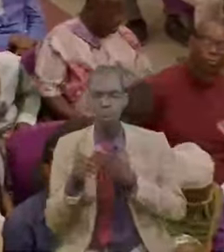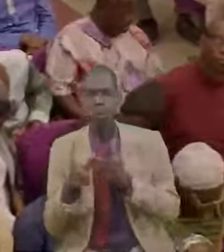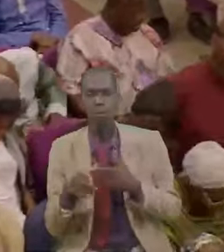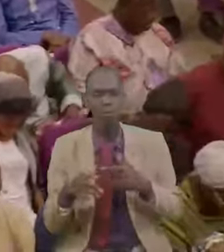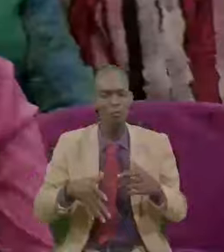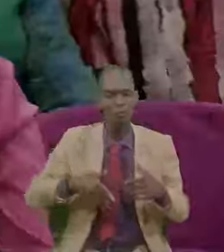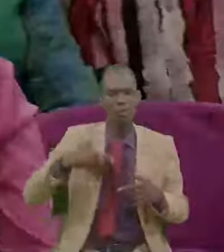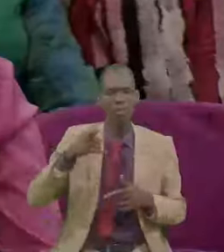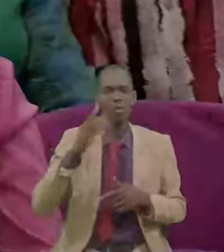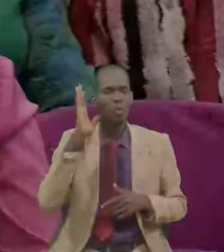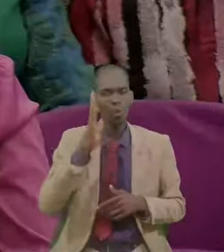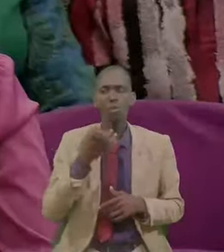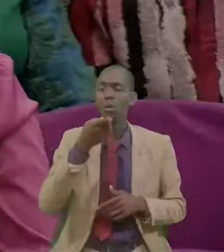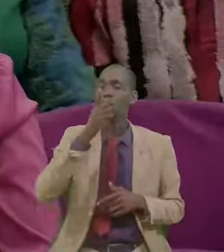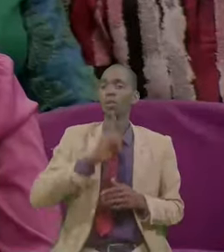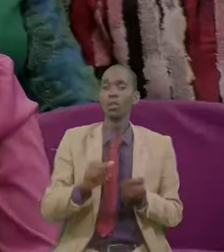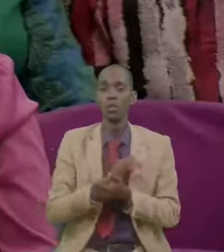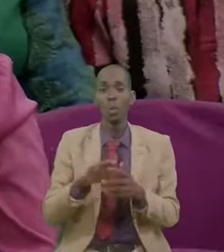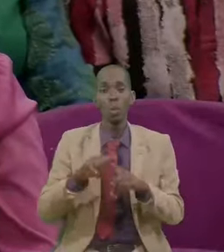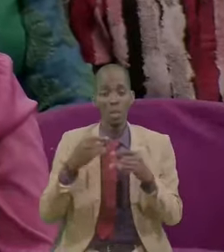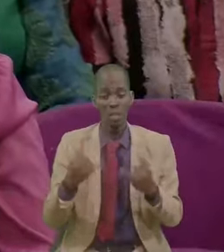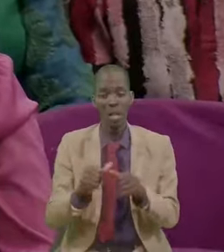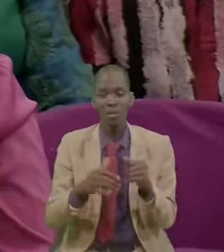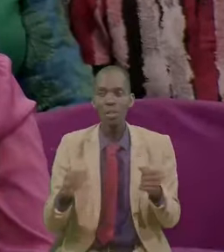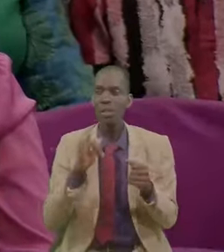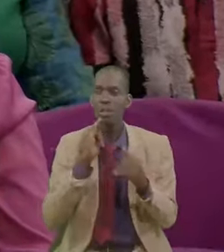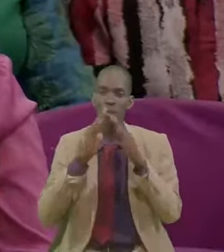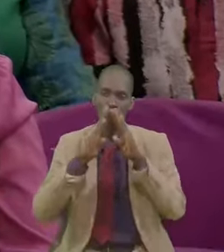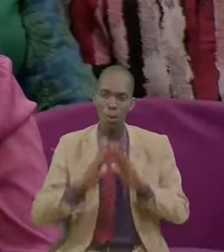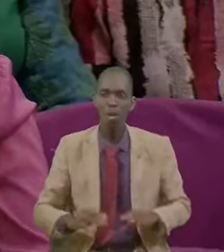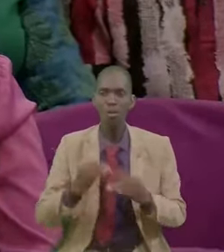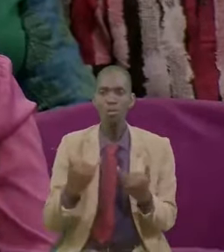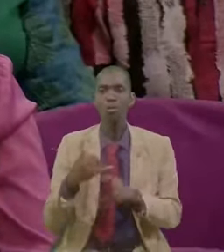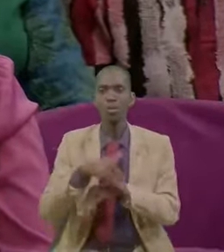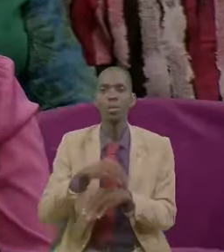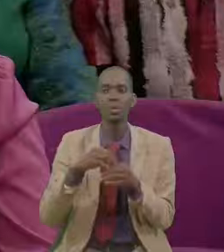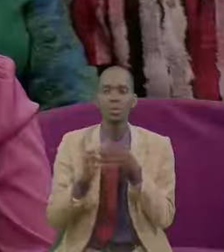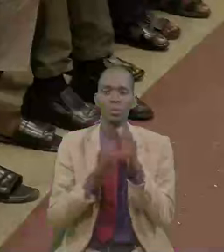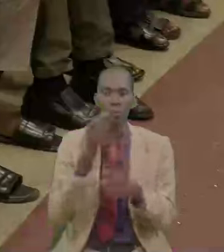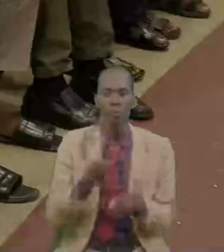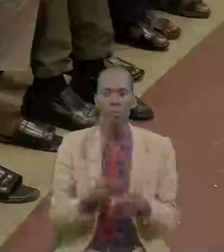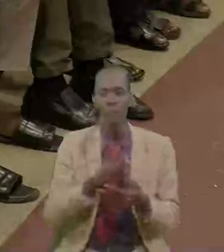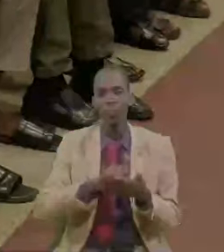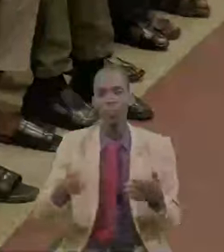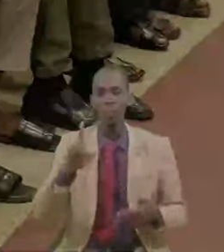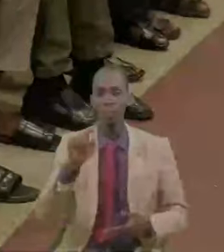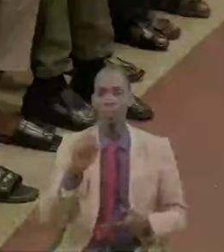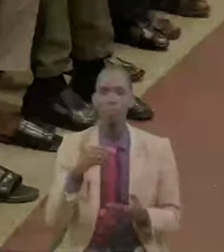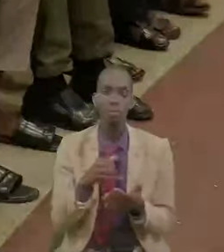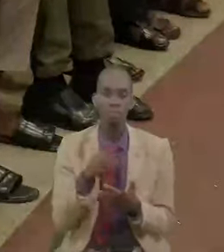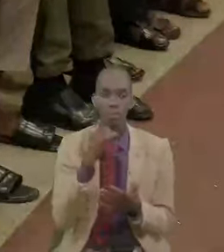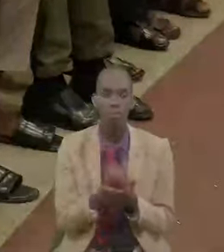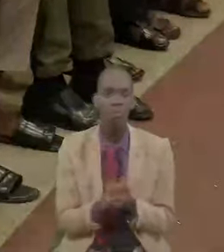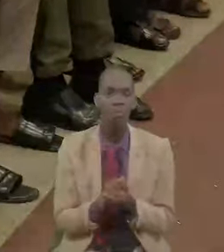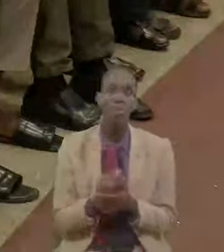qui menace de vous engloutir, tout se calme ce soir. Verset 20. Il envoya